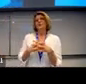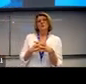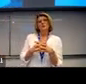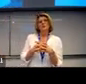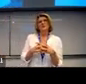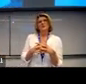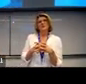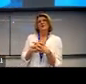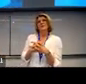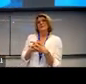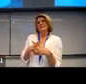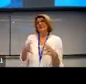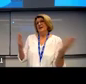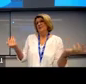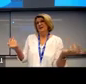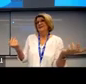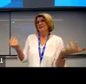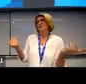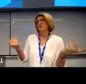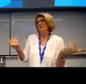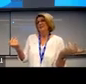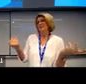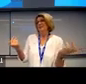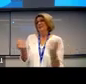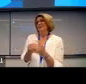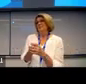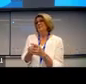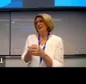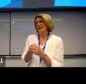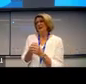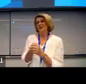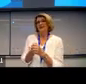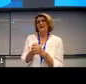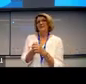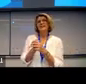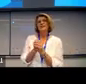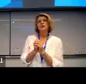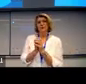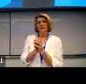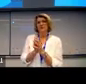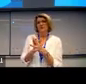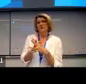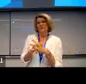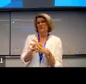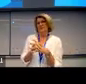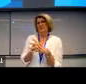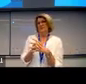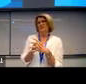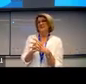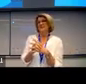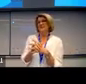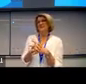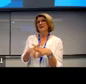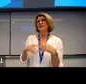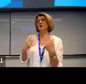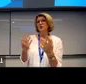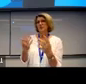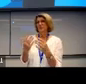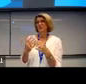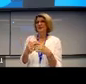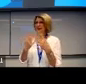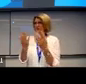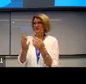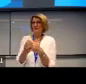Donc, en lecture, on peut dire que Wikipédia, finalement, est extrêmement utilisé, mais en écriture, donc lorsqu'il s'agit là